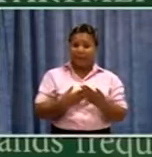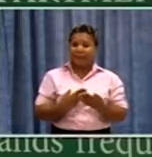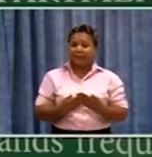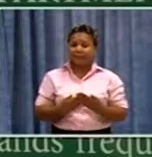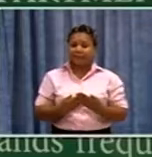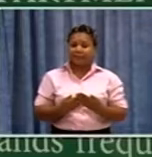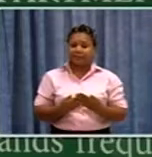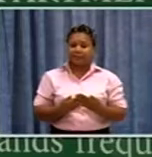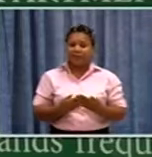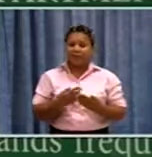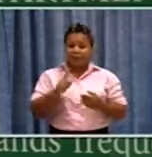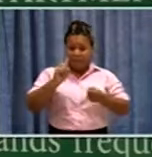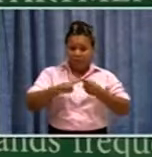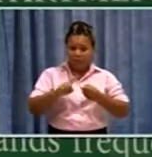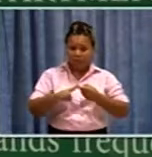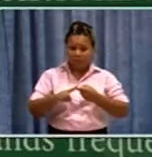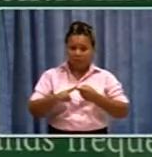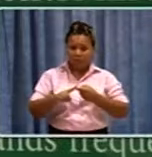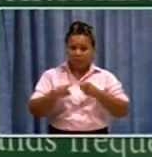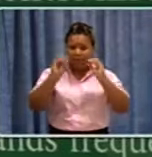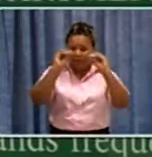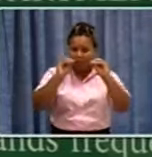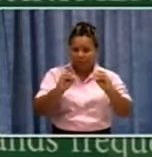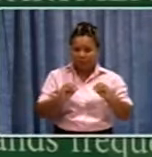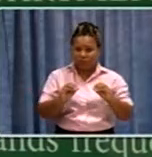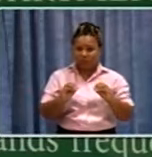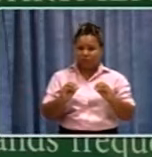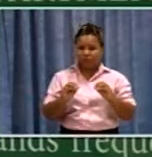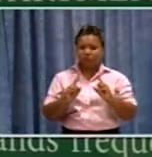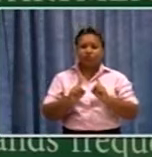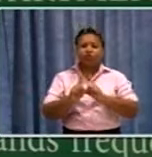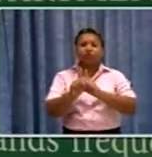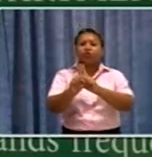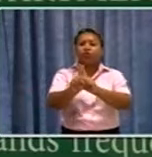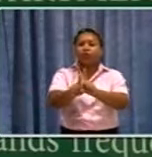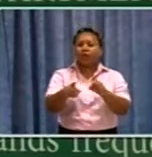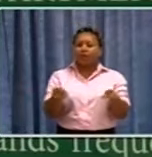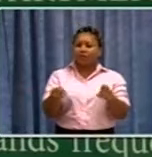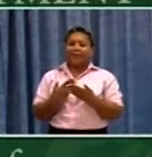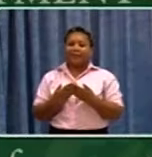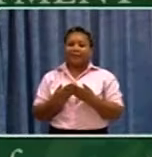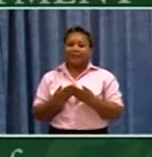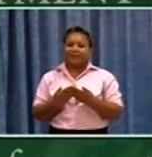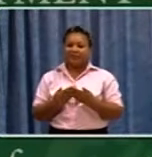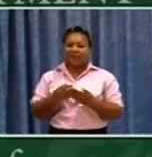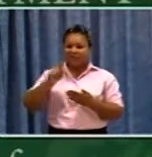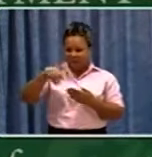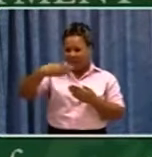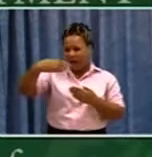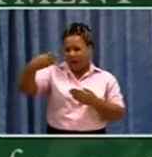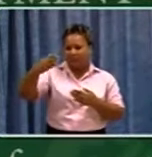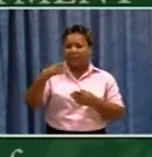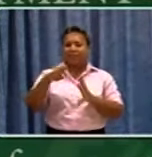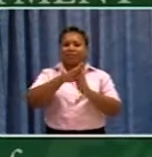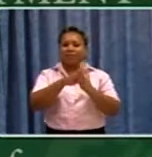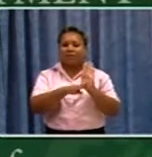avec boîte, d'après le radio pour passer, tu me dis faut des camarades, il n'est pas capable de rester ouvert. Il vous a fixé ça avant. Restaurant, il faut d'outlet